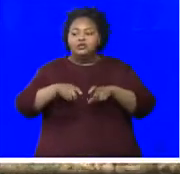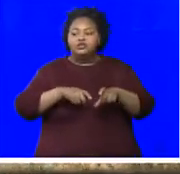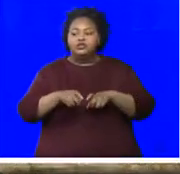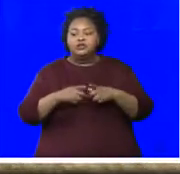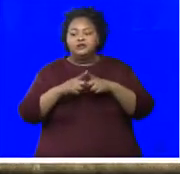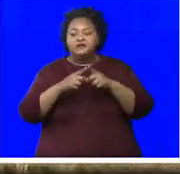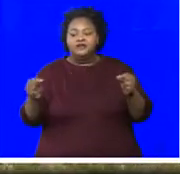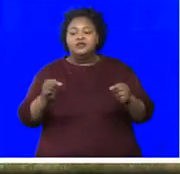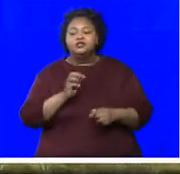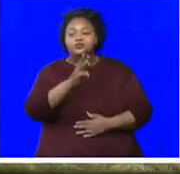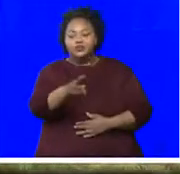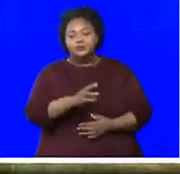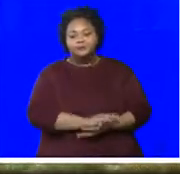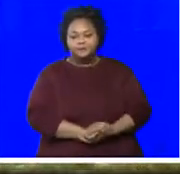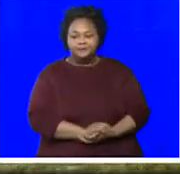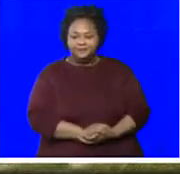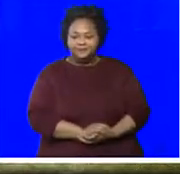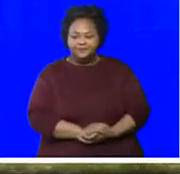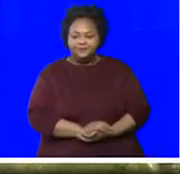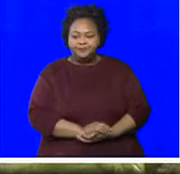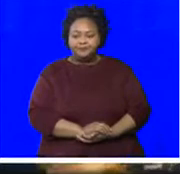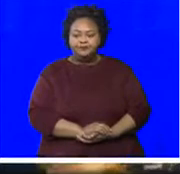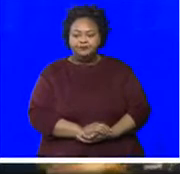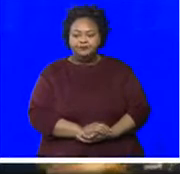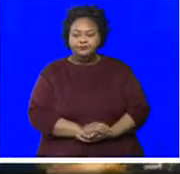uhlanganisa ngufabrice Msonera asengonyeni.